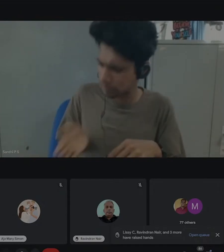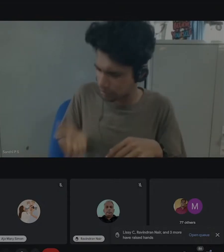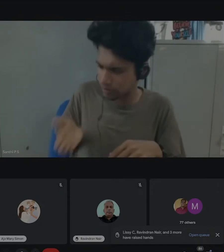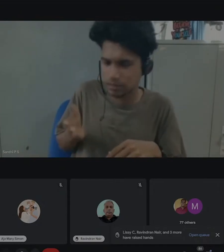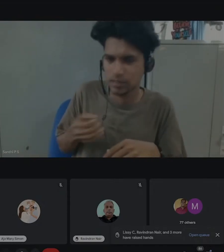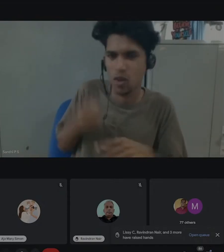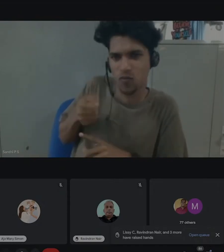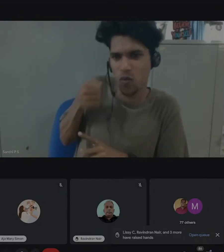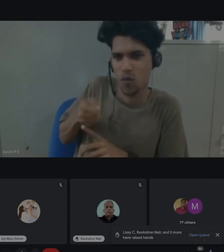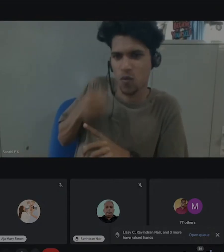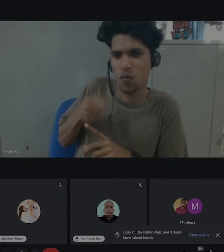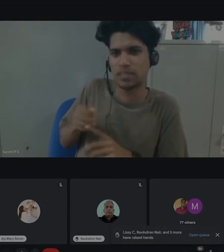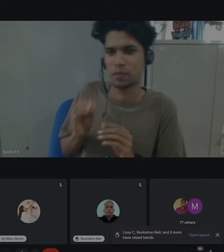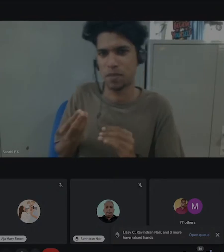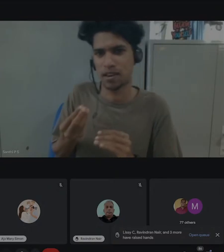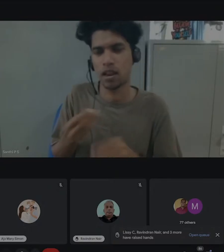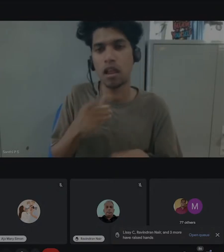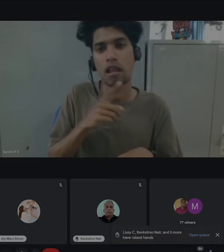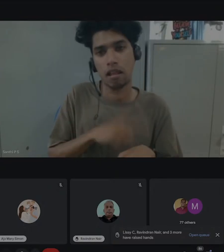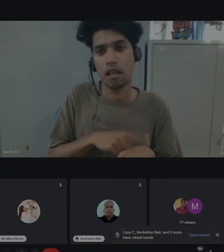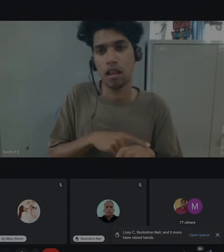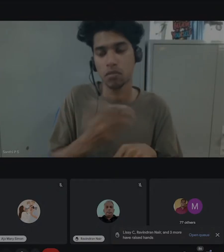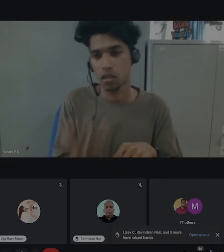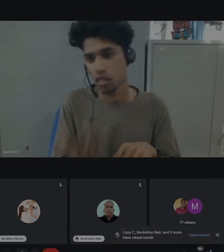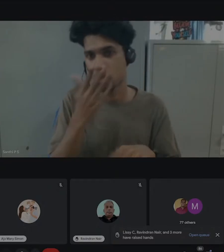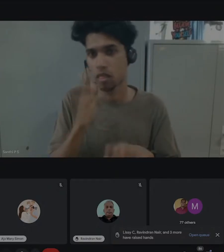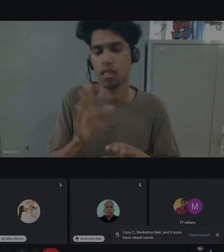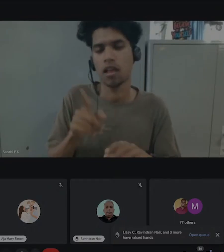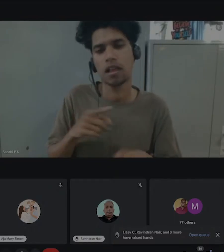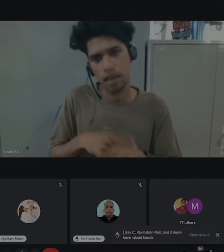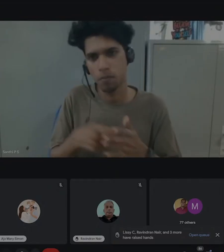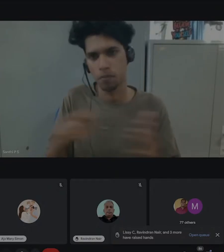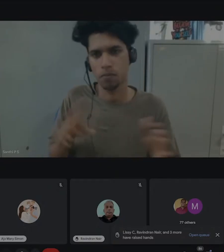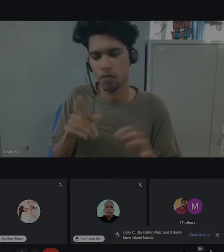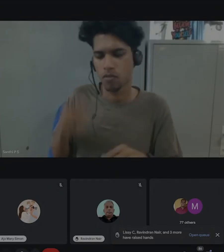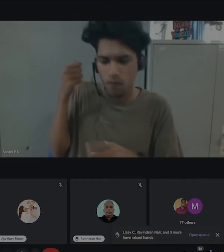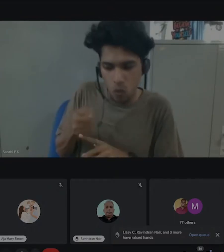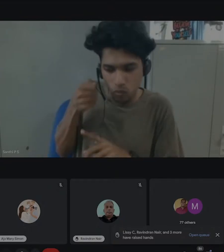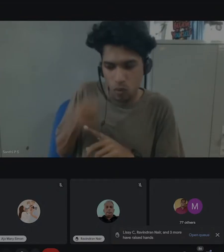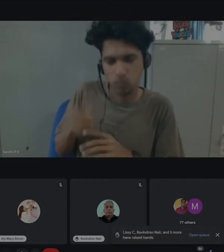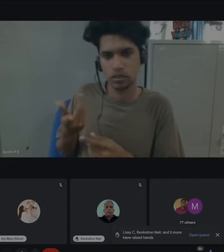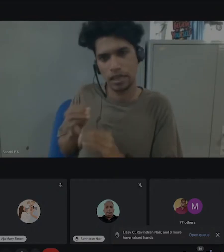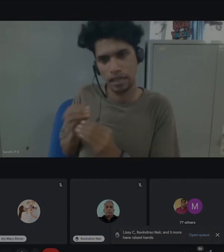എന്തെങ്കിലും സമയമെടുക്കും. ഇതുപോലെ ഒന്ന് പ്രോത്സാഹിപ്പിക്കുവാണെങ്കിൽ കുട്ടിക്ക് പറയാൻ സാധിക്കുന്നതായിരിക്കും.